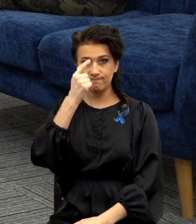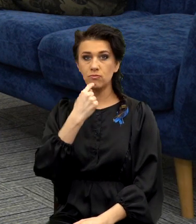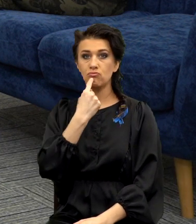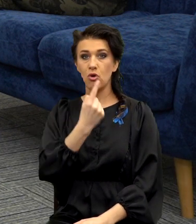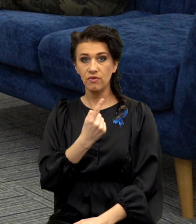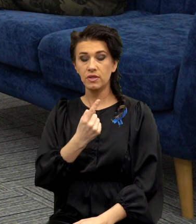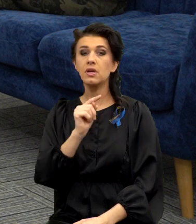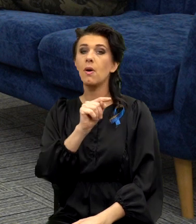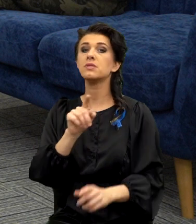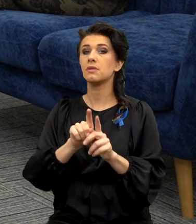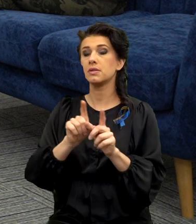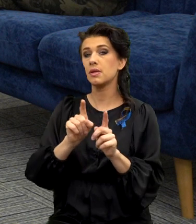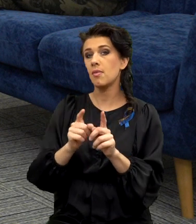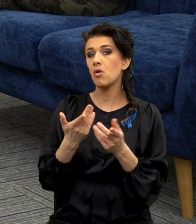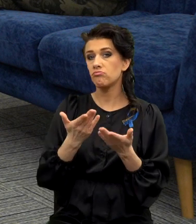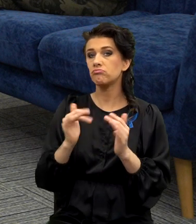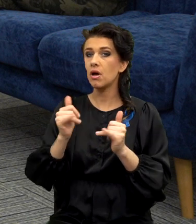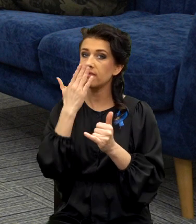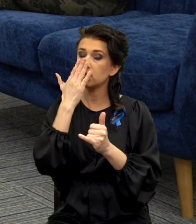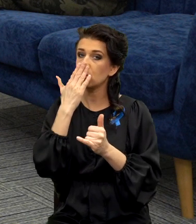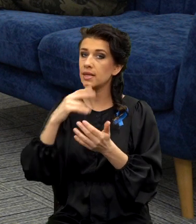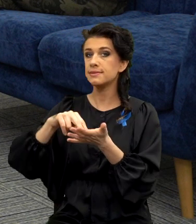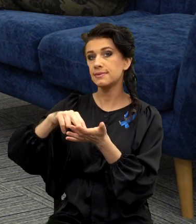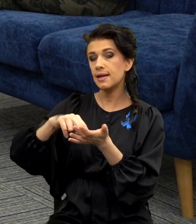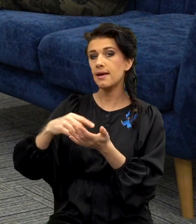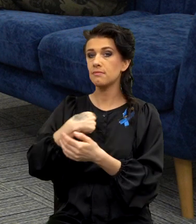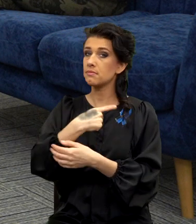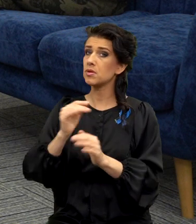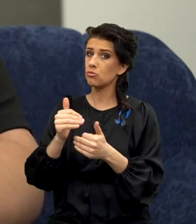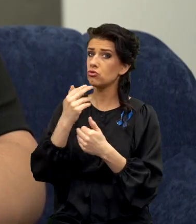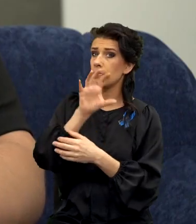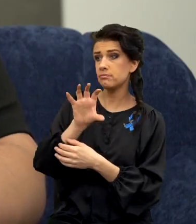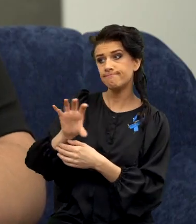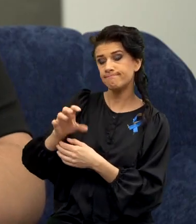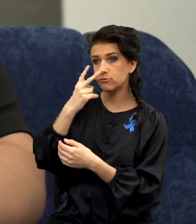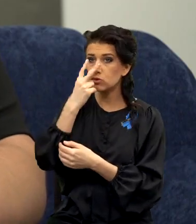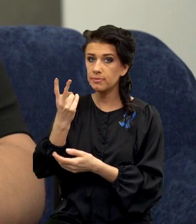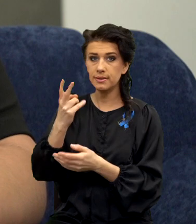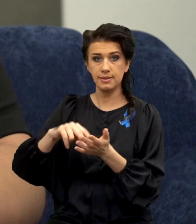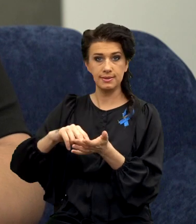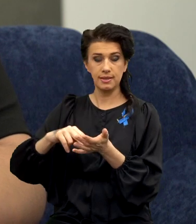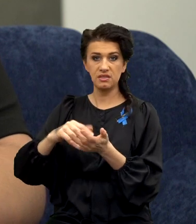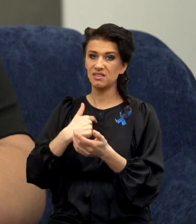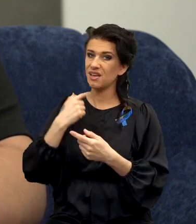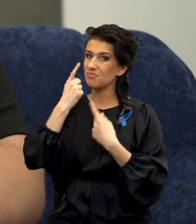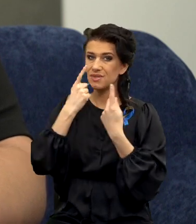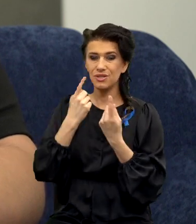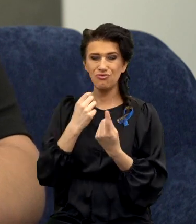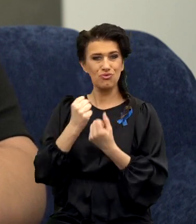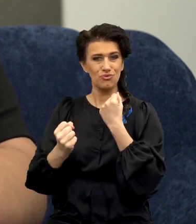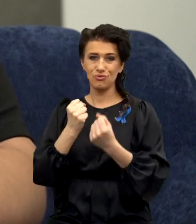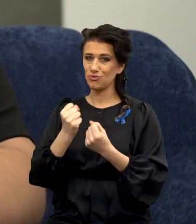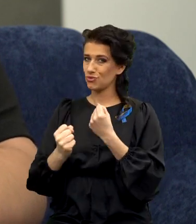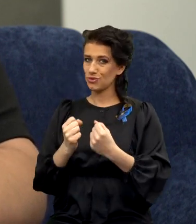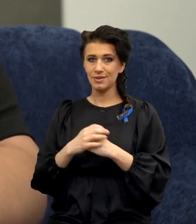o tym, jak my możemy zobaczyć ten stres, jak my możemy zobaczyć ten lęk. To ja sobie myślę, że to jest strasznie trudne, nawet z